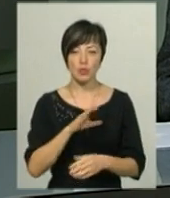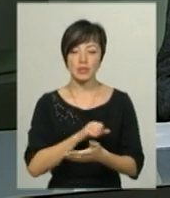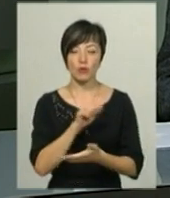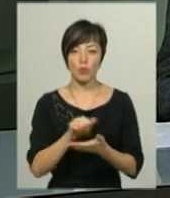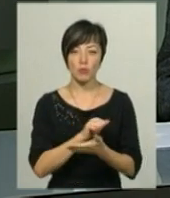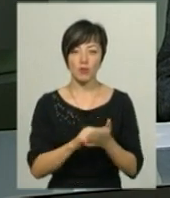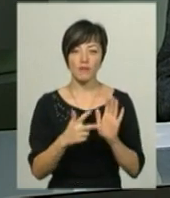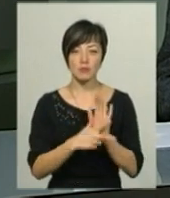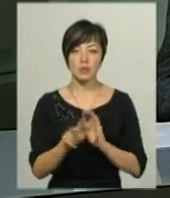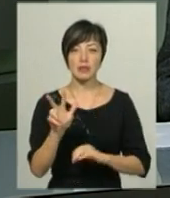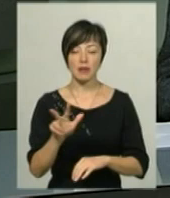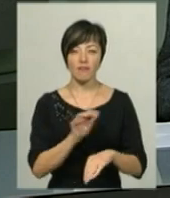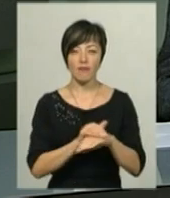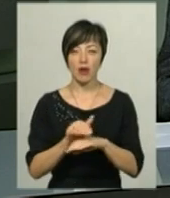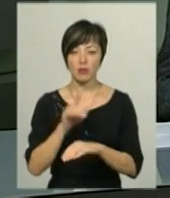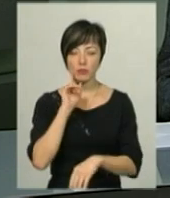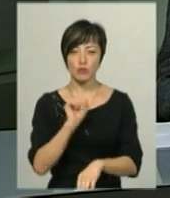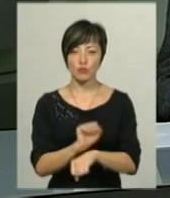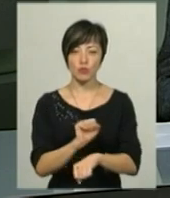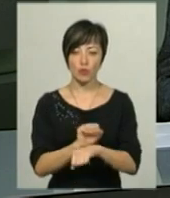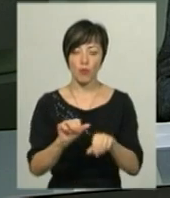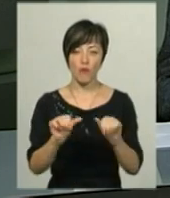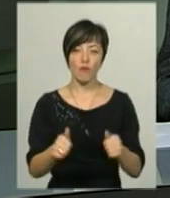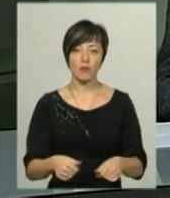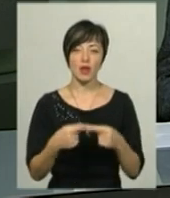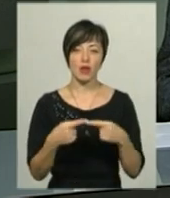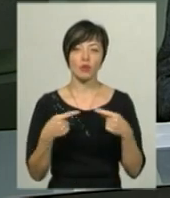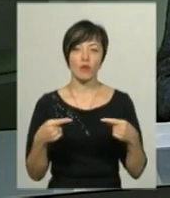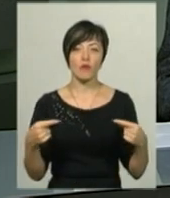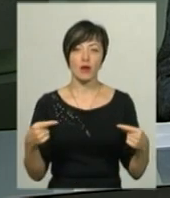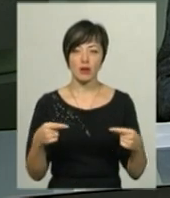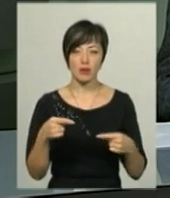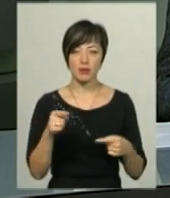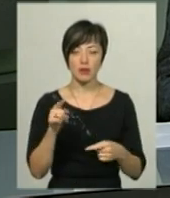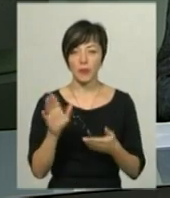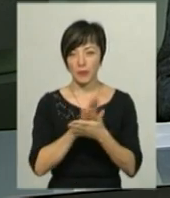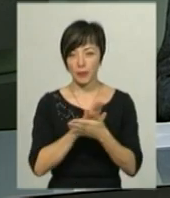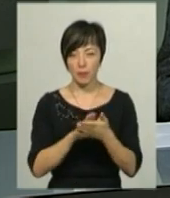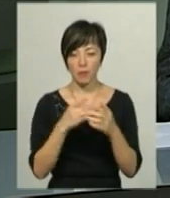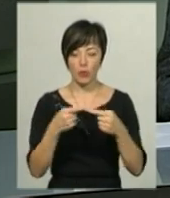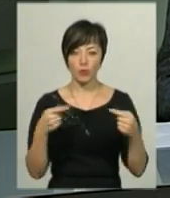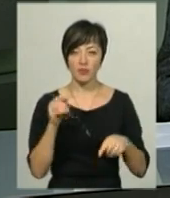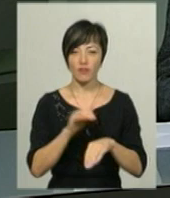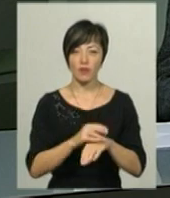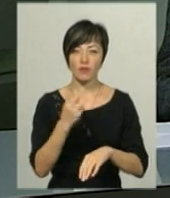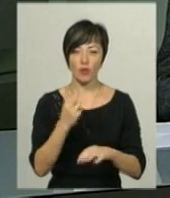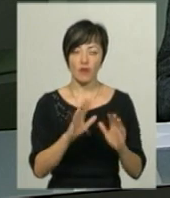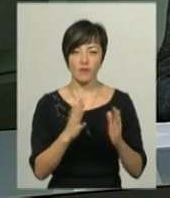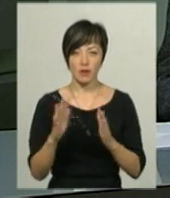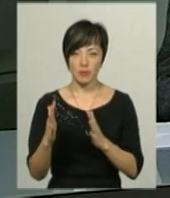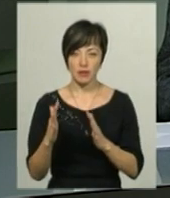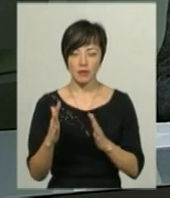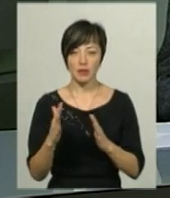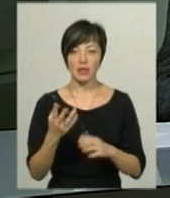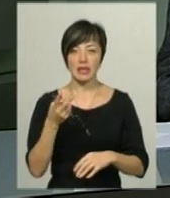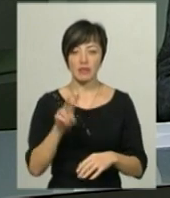задокументовано 83 факти призупинення митного оформлення товарів. Контрафактну продукцію виявили лише у двох випадках, а